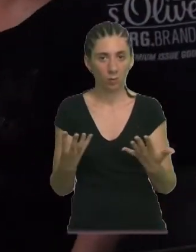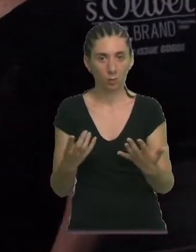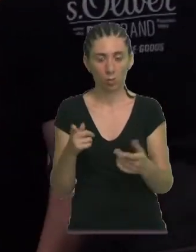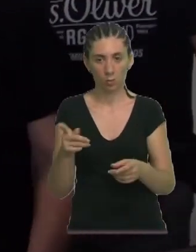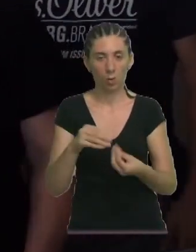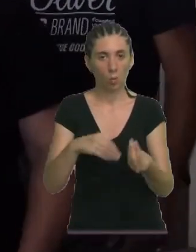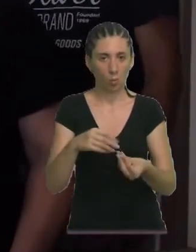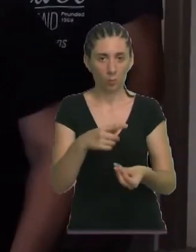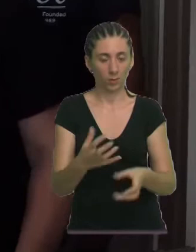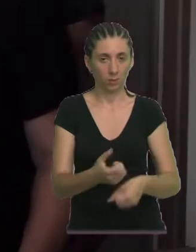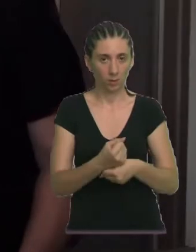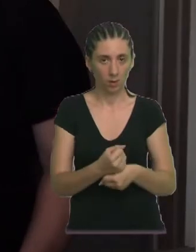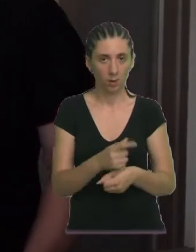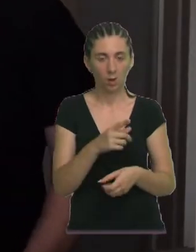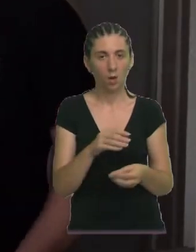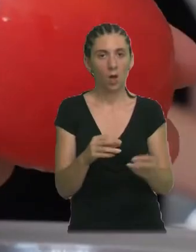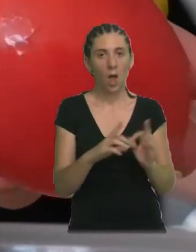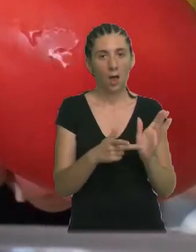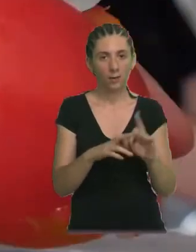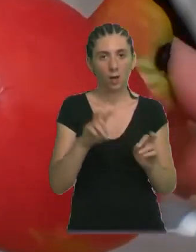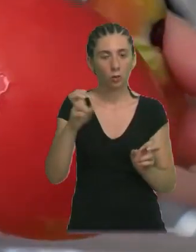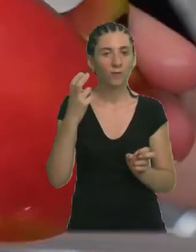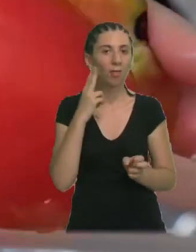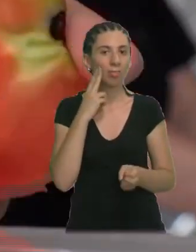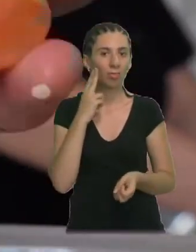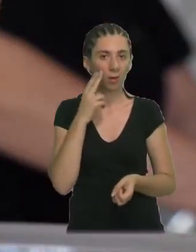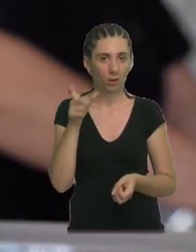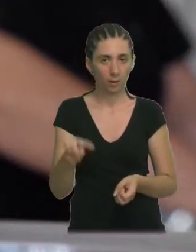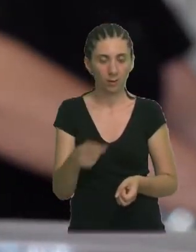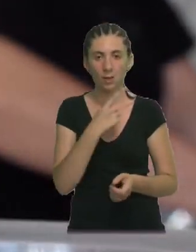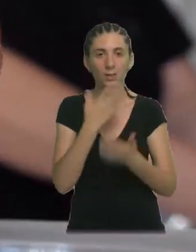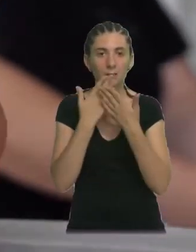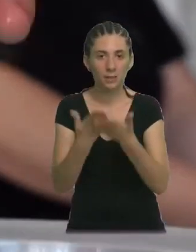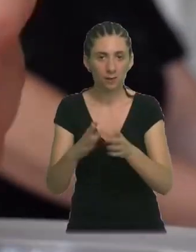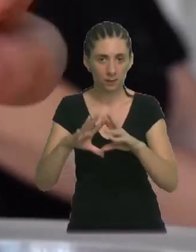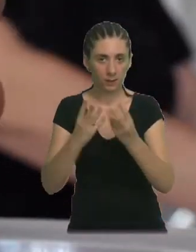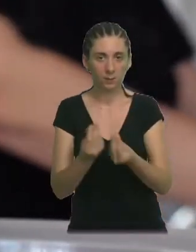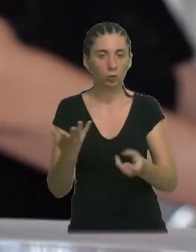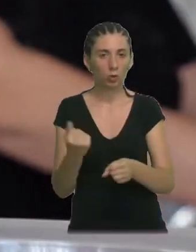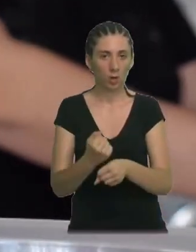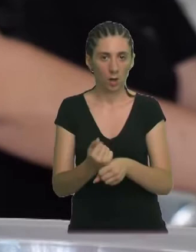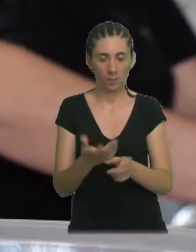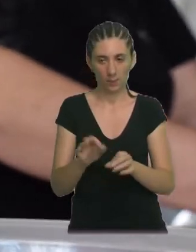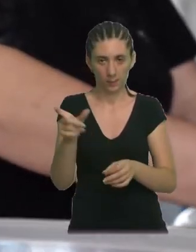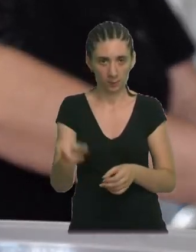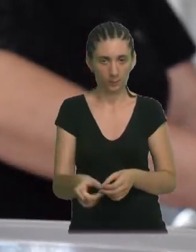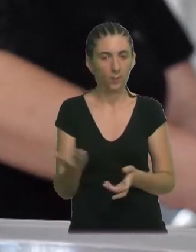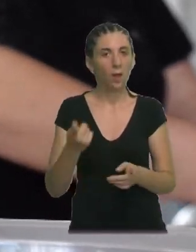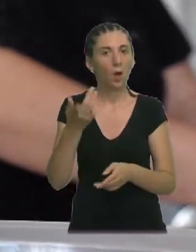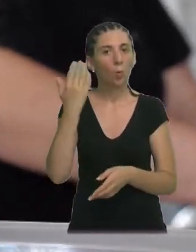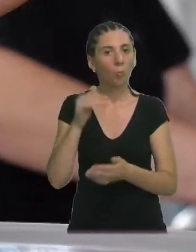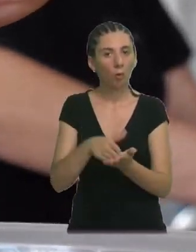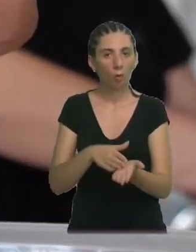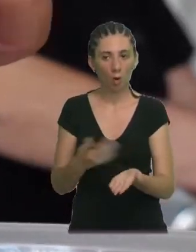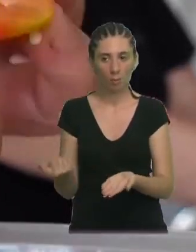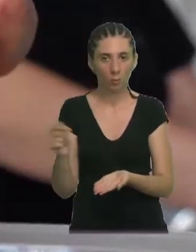godina u udomiteljskoj obitelji. Udomiteljicu Anku zove teta i zahvalna joj je na svemu što čini za nju. I kako je to bilo